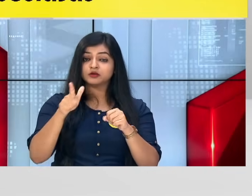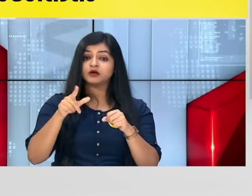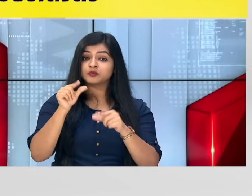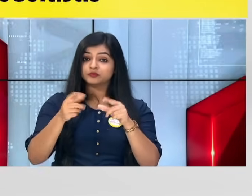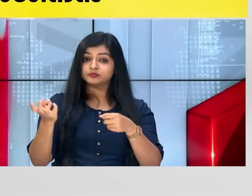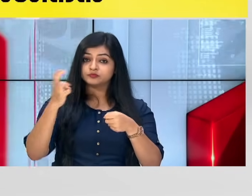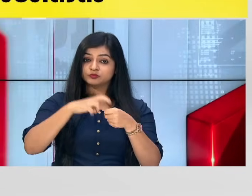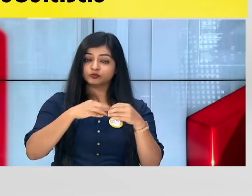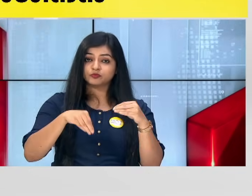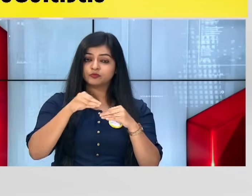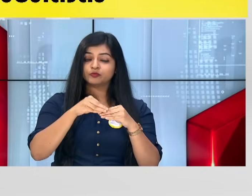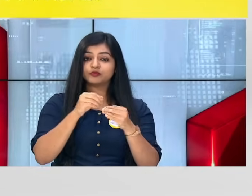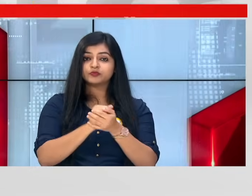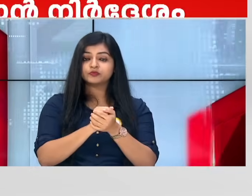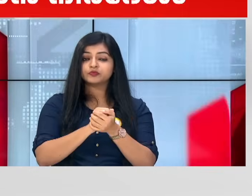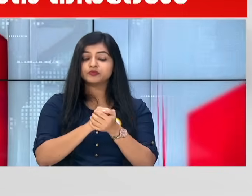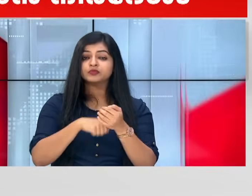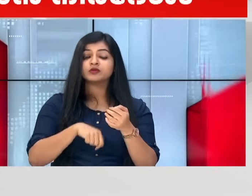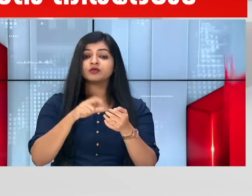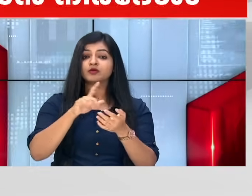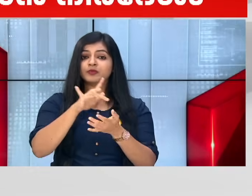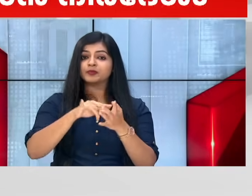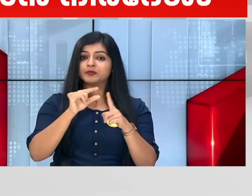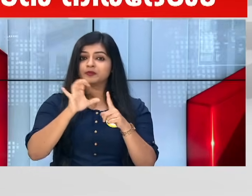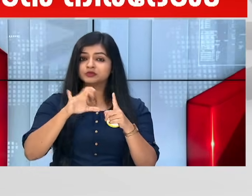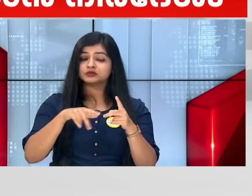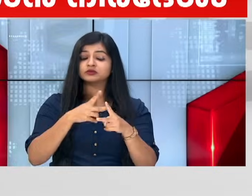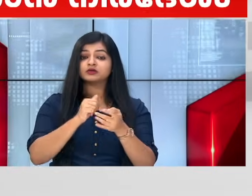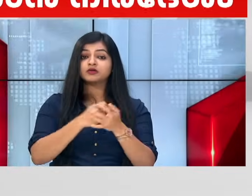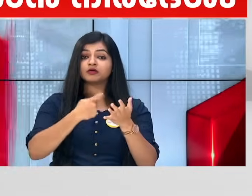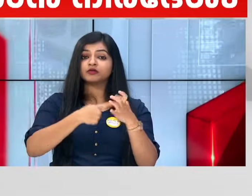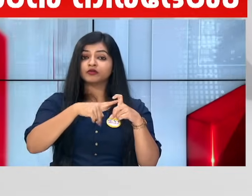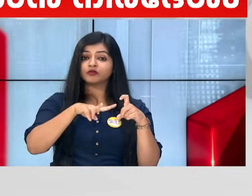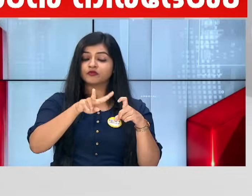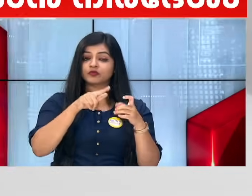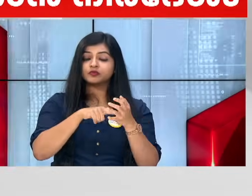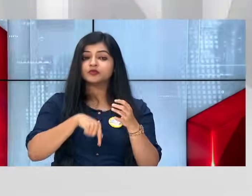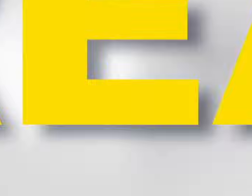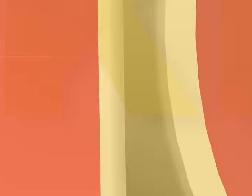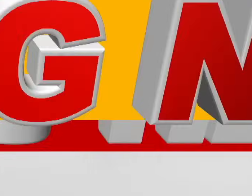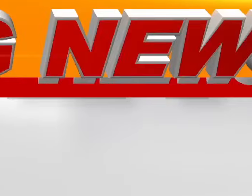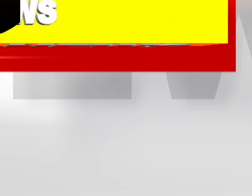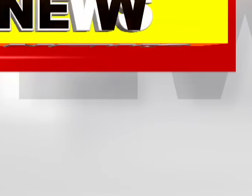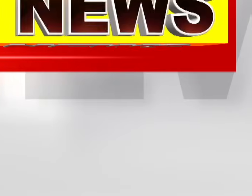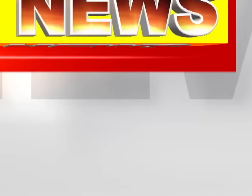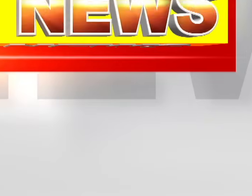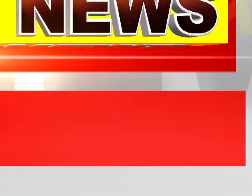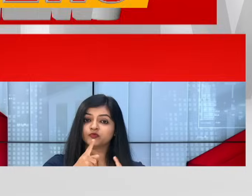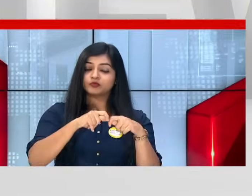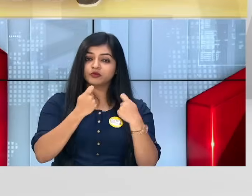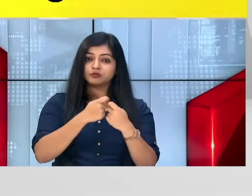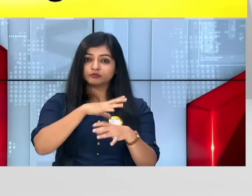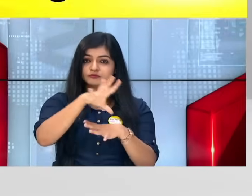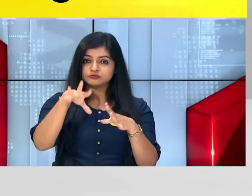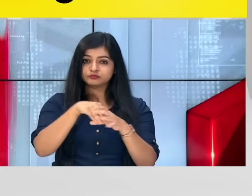പങ്കെടുപ്പിച്ചുകൊണ്ട് തദ്ദേശ സ്വയംഭരണ വകുപ്പ്, റവന്യൂ വകുപ്പ്, പോലീസ്, വനംവകുപ്പ് എന്നിവരുടെ ഒരു